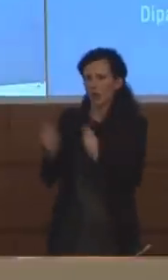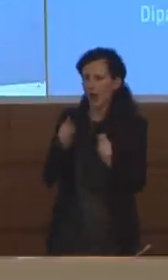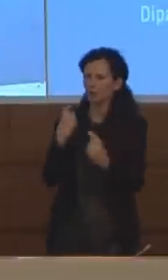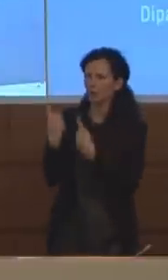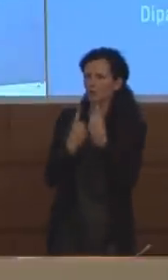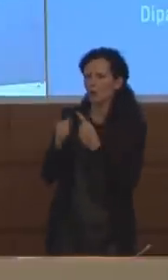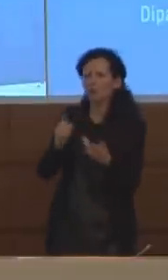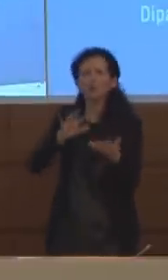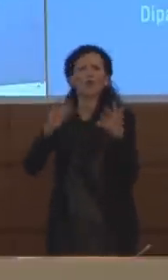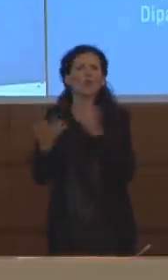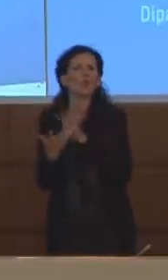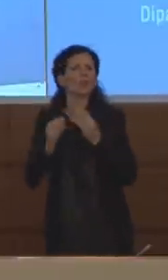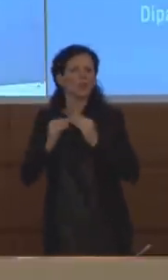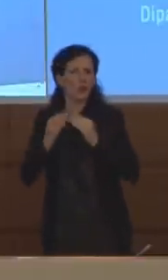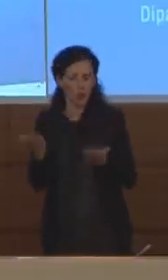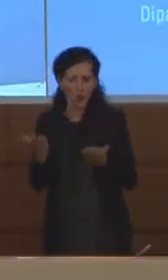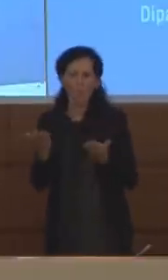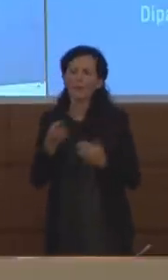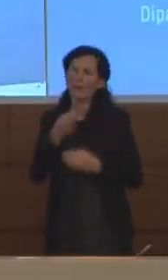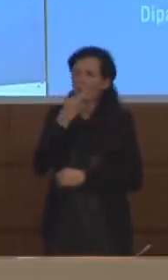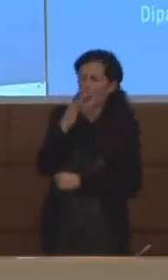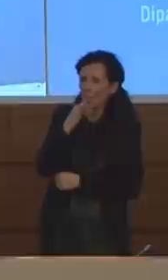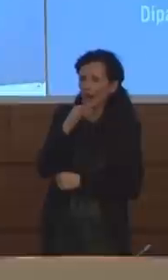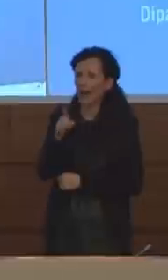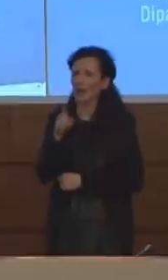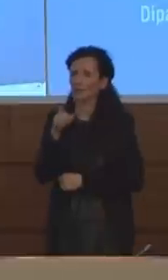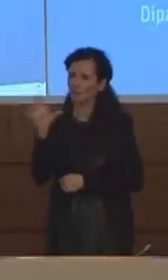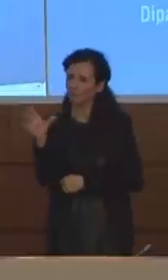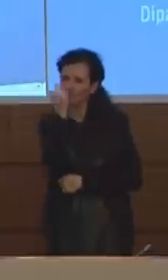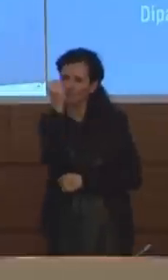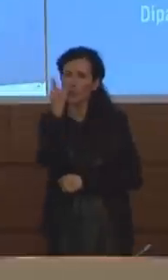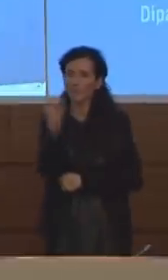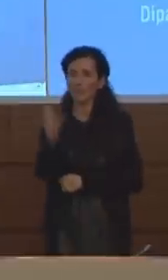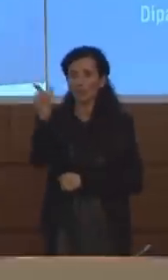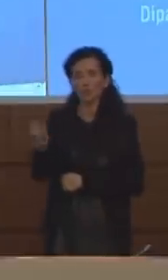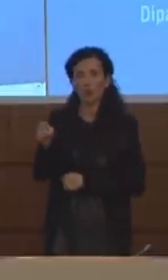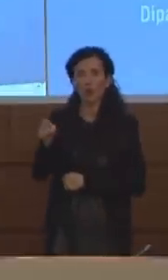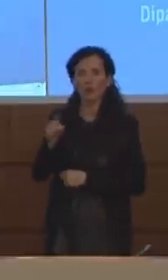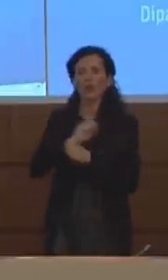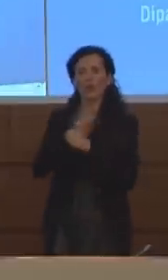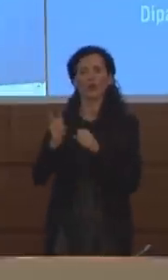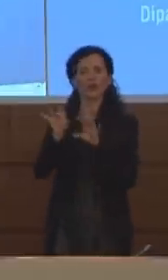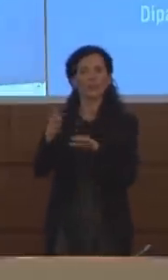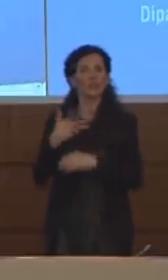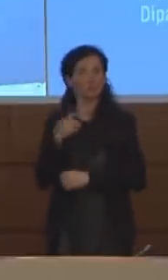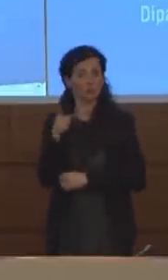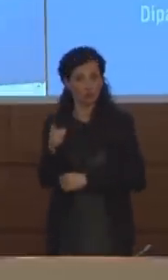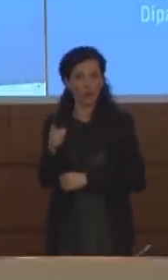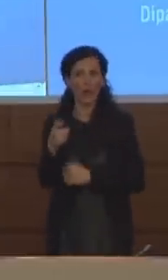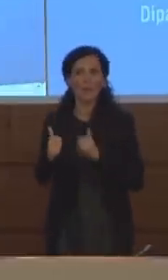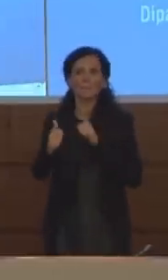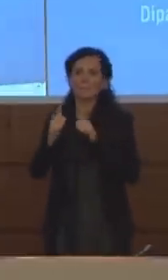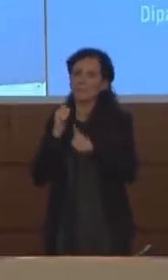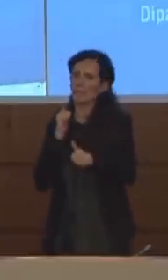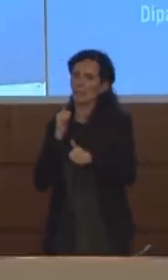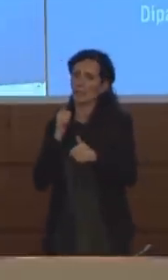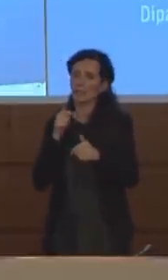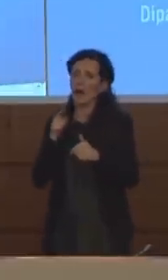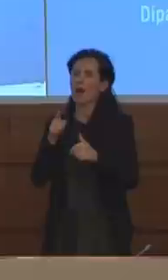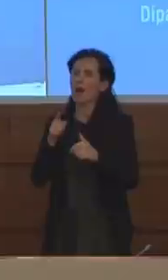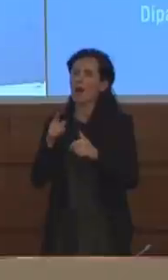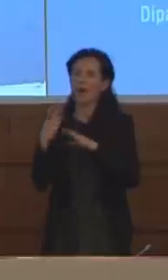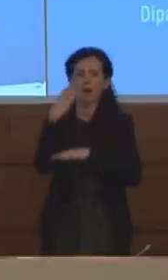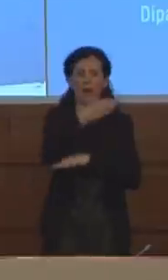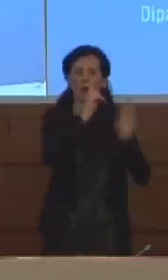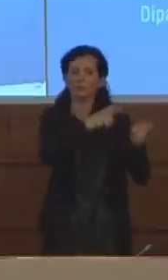e anche alla capacità di tracciare precocemente le persone positive prima ancora che arrivano le strutture sanitarie ma